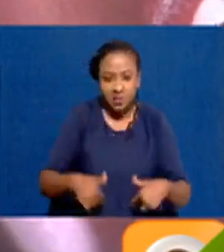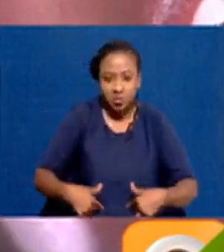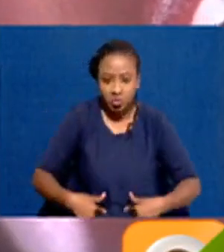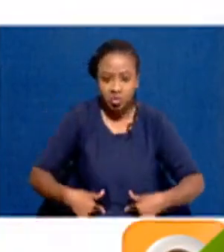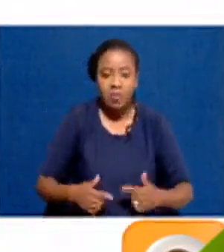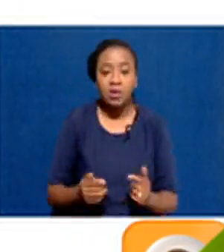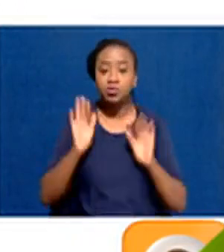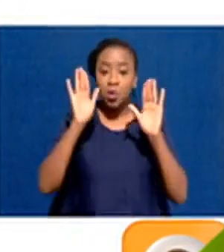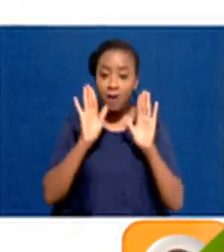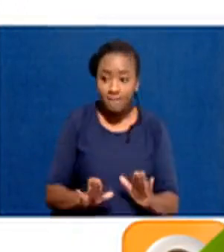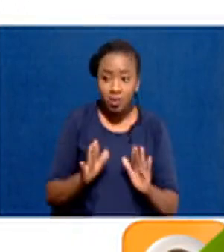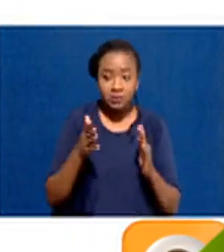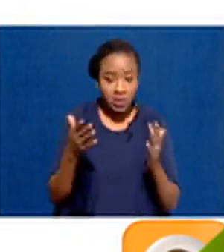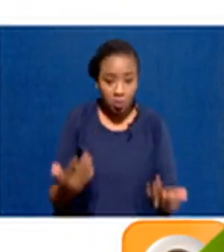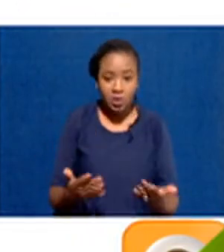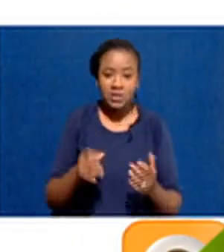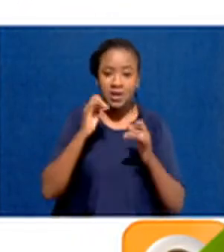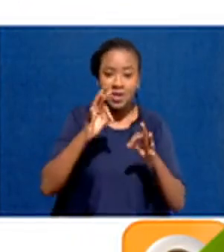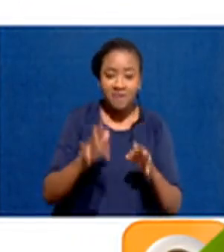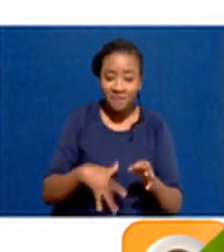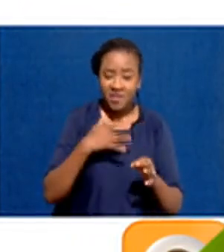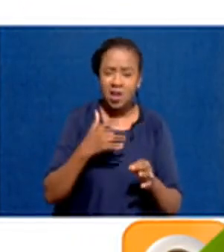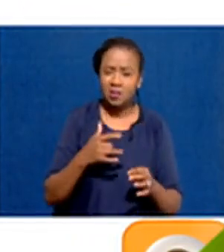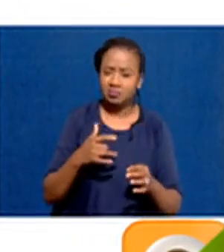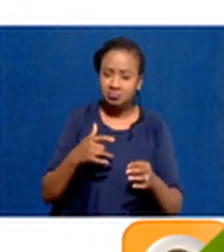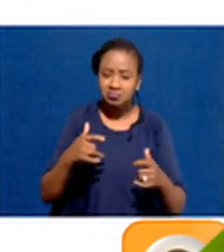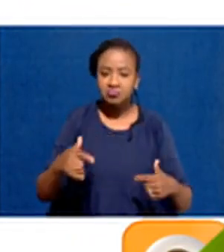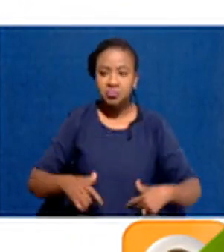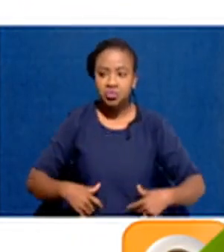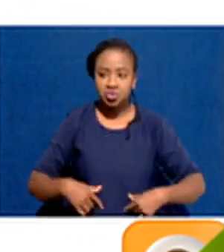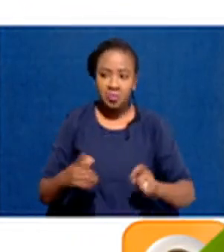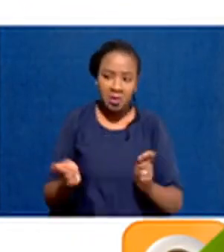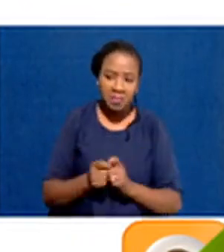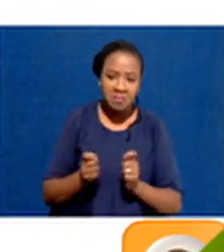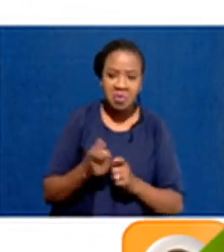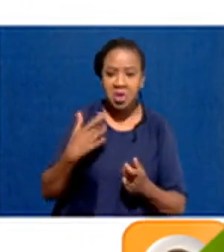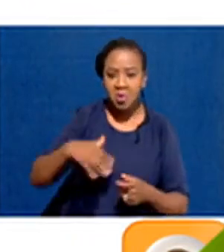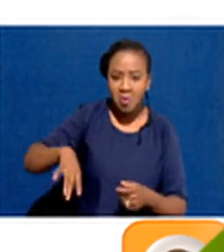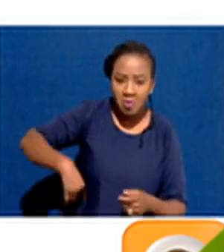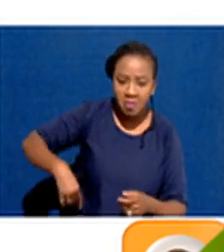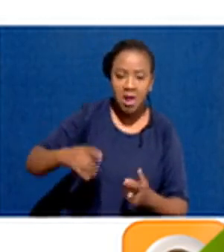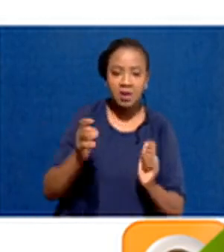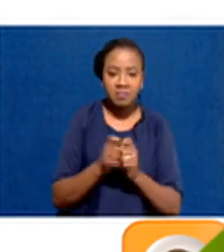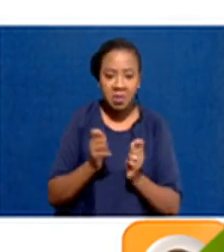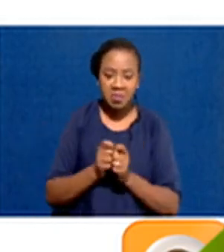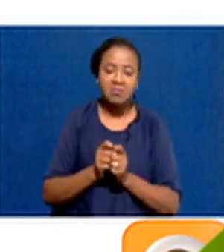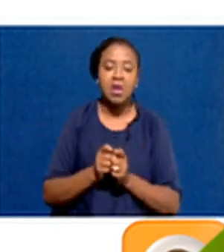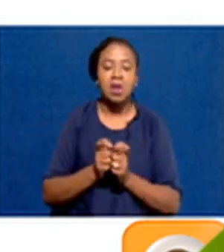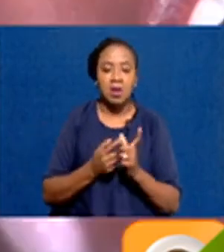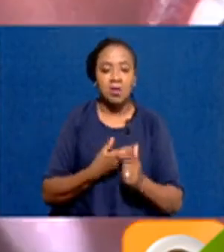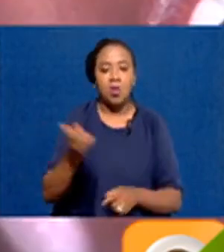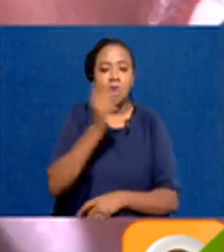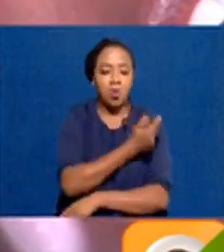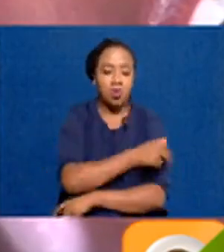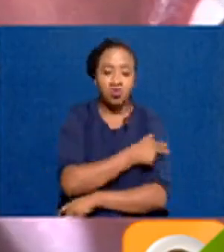unapopata uchungu wote kwenye tumbo yako uende kwenye hospitali na hapa wataweza kufanya